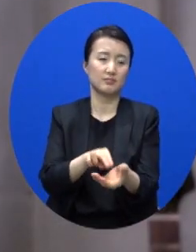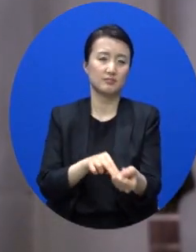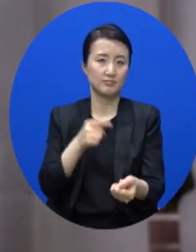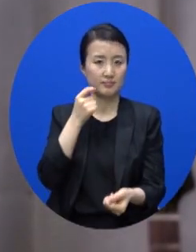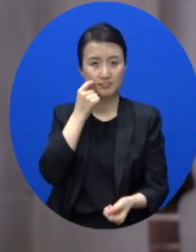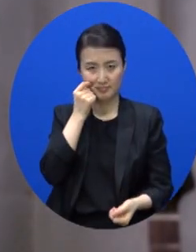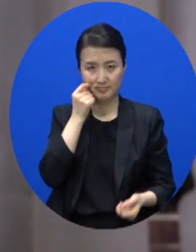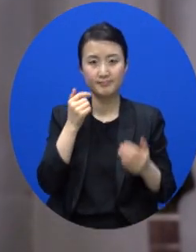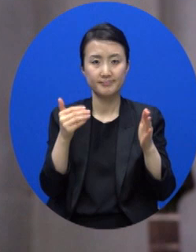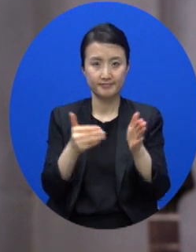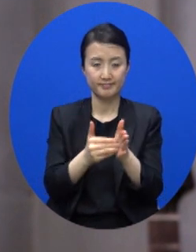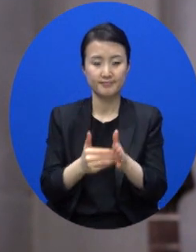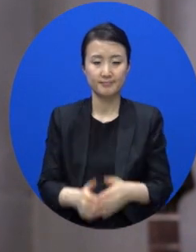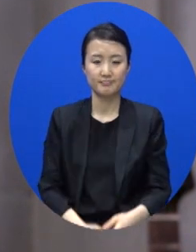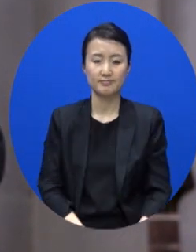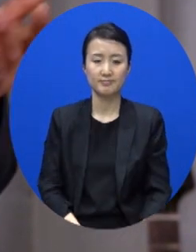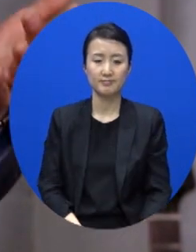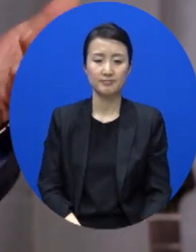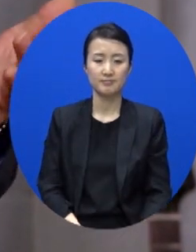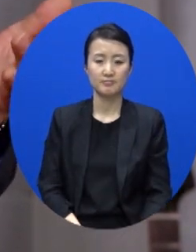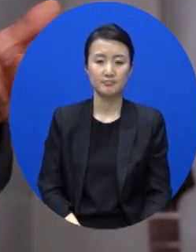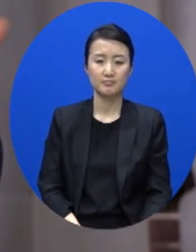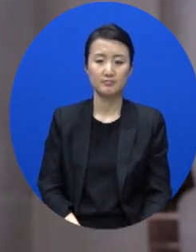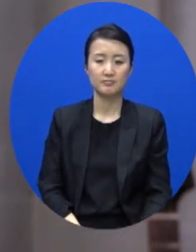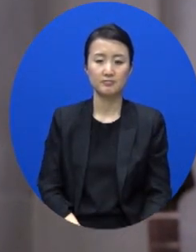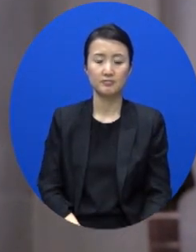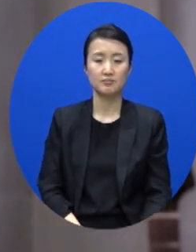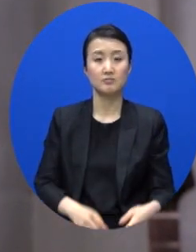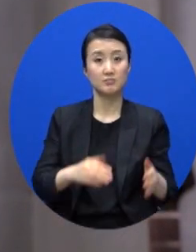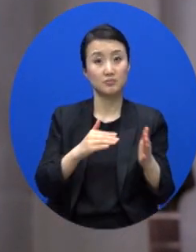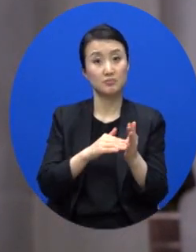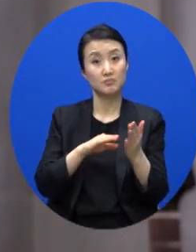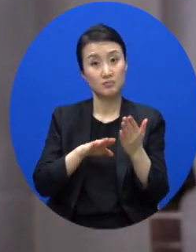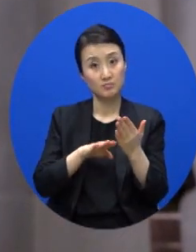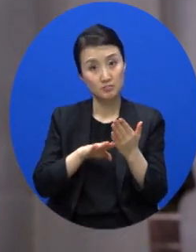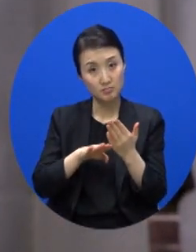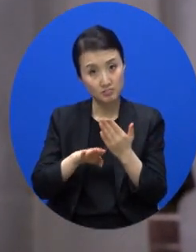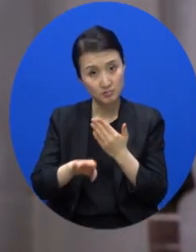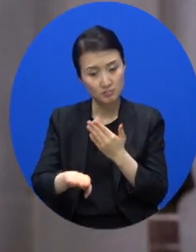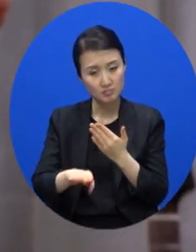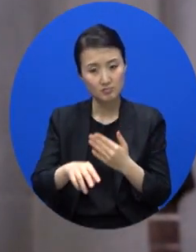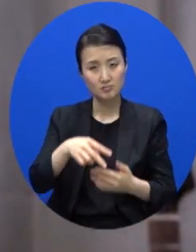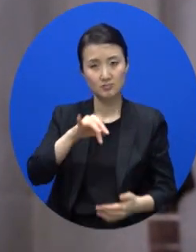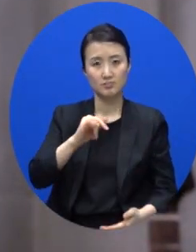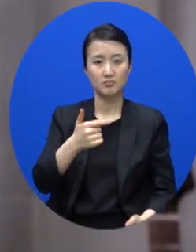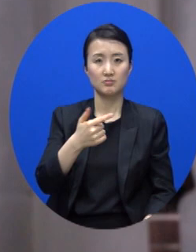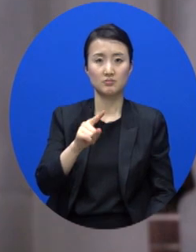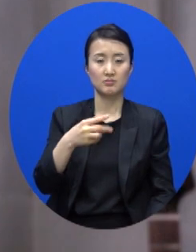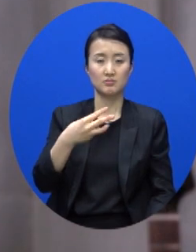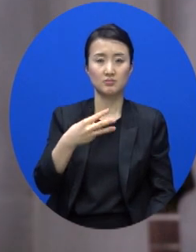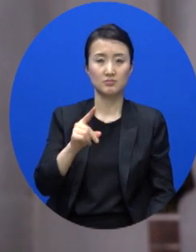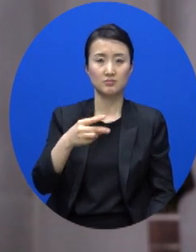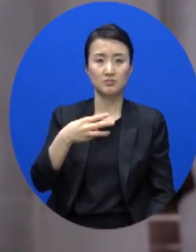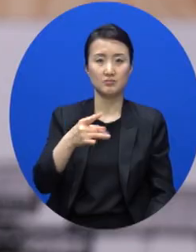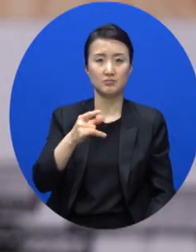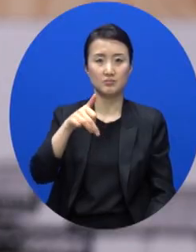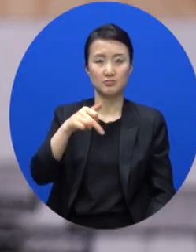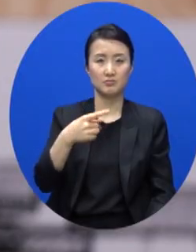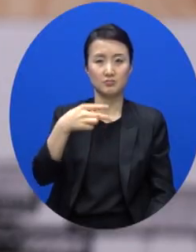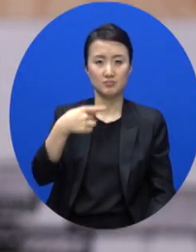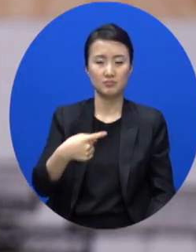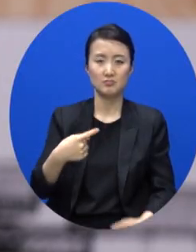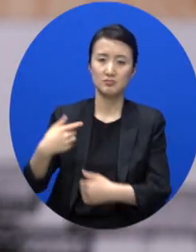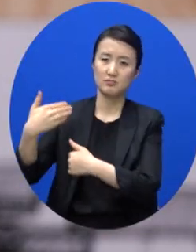그런데 그 다음에 나라 레코드에서 2집을 해야 되겠다고 왔는데